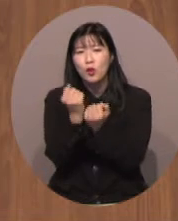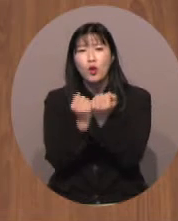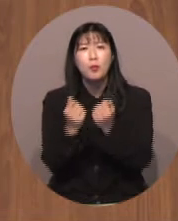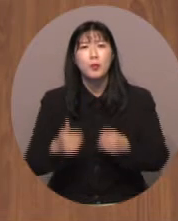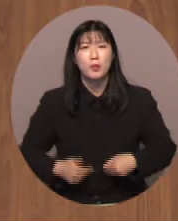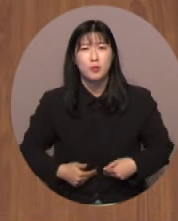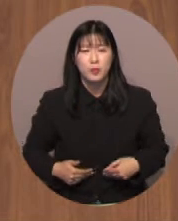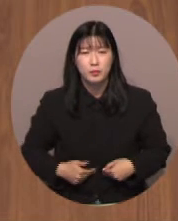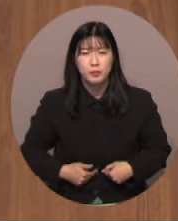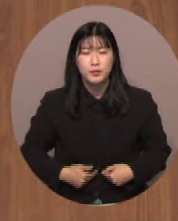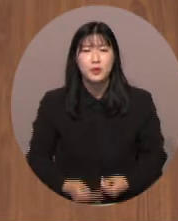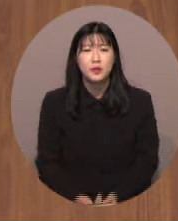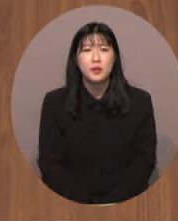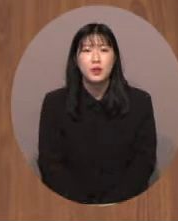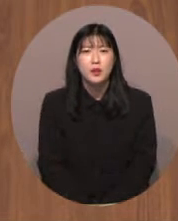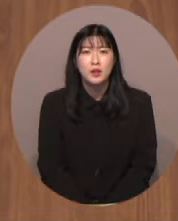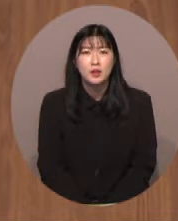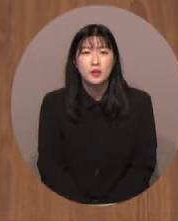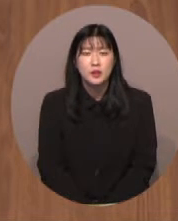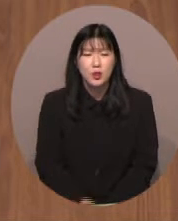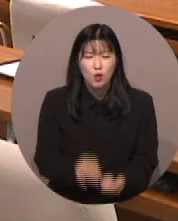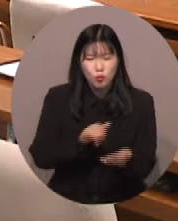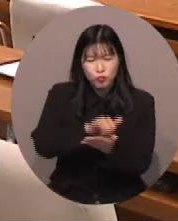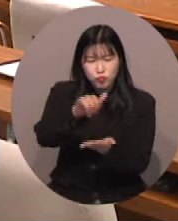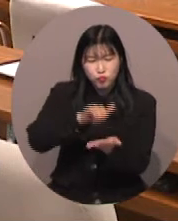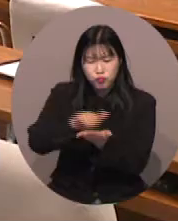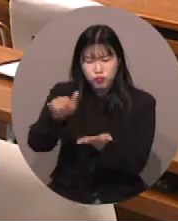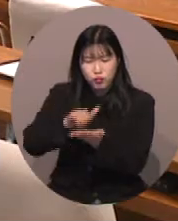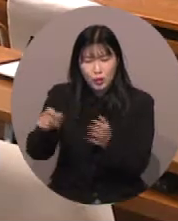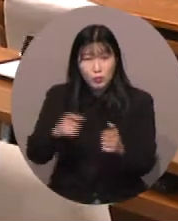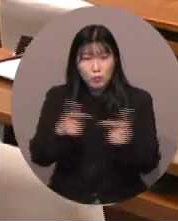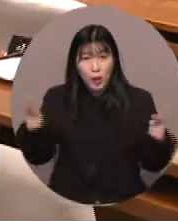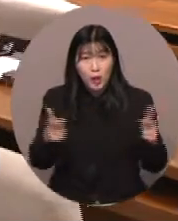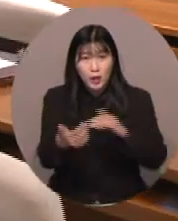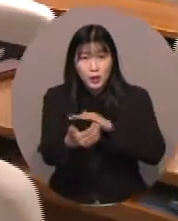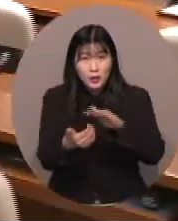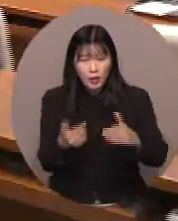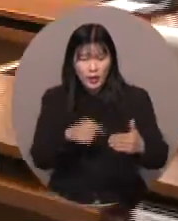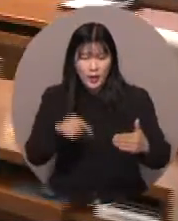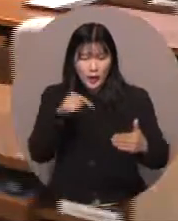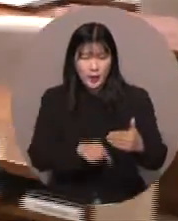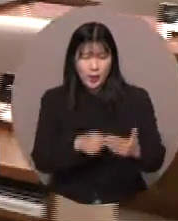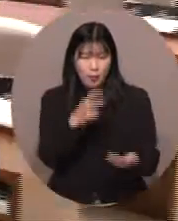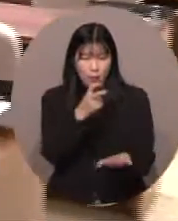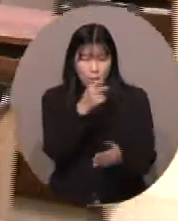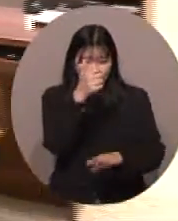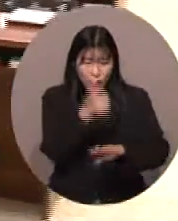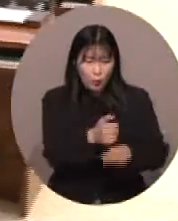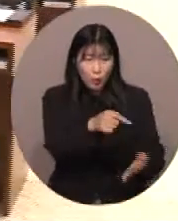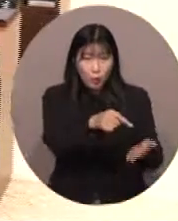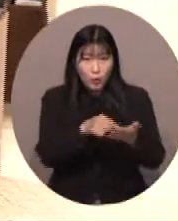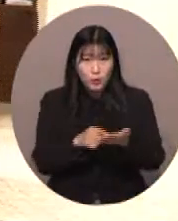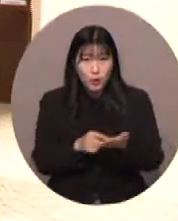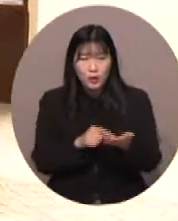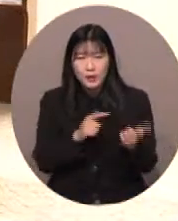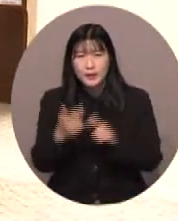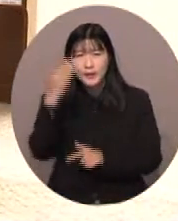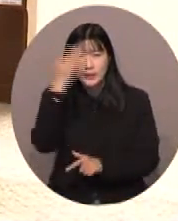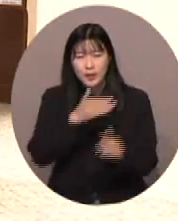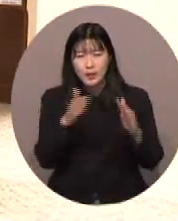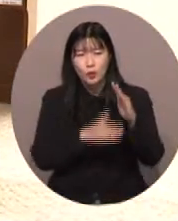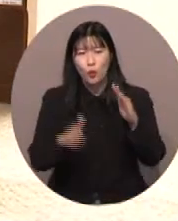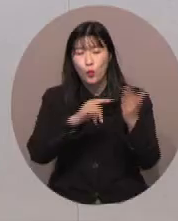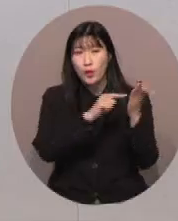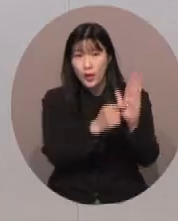문제입니다. 다시 재개되는 국외 연수와 출장을 앞두고 내실 있는 연수 보고서 제출과 투명한 정보 공개 등